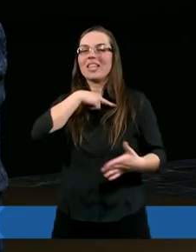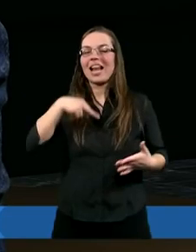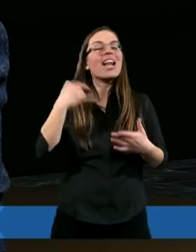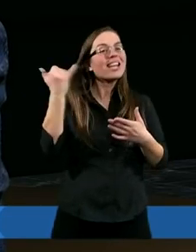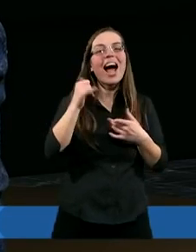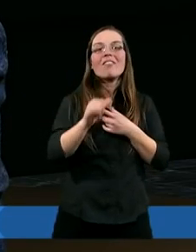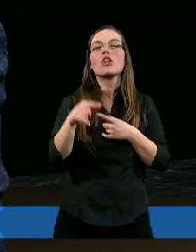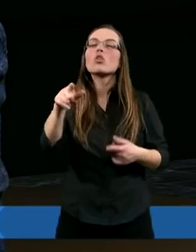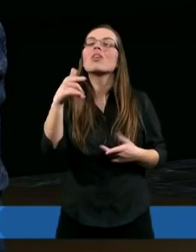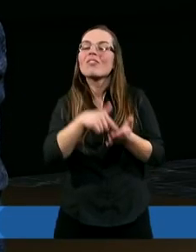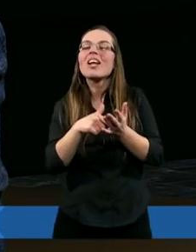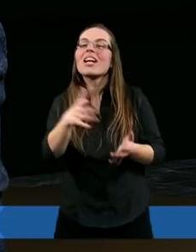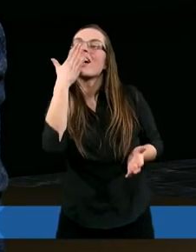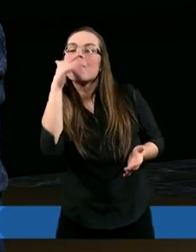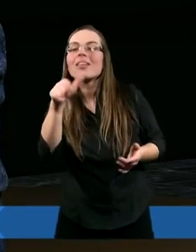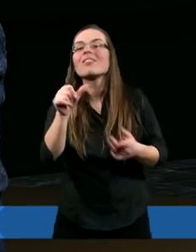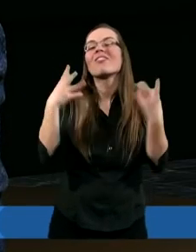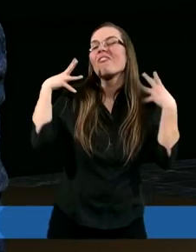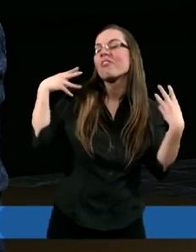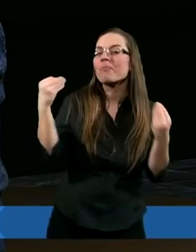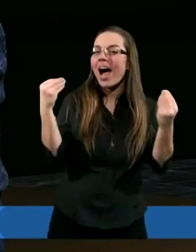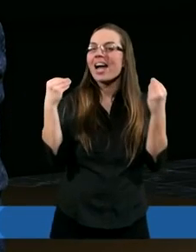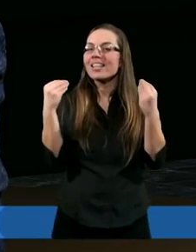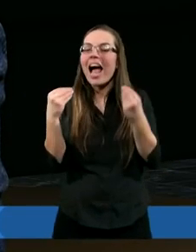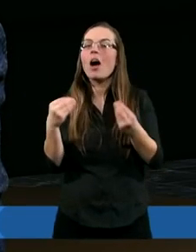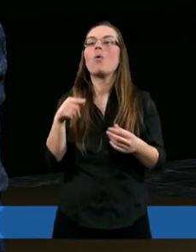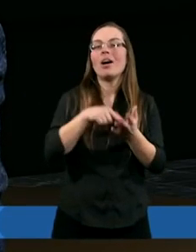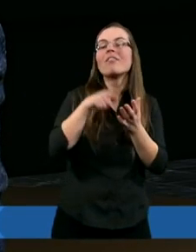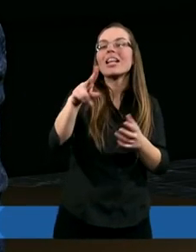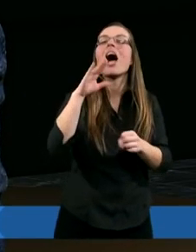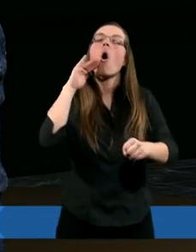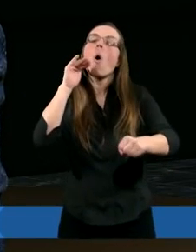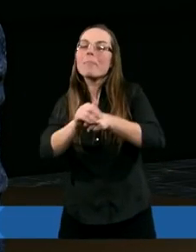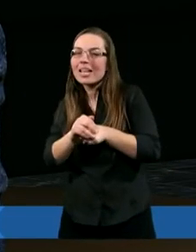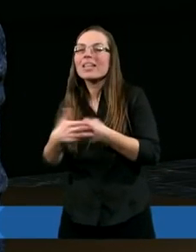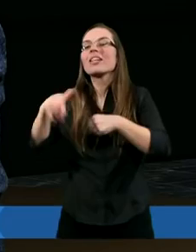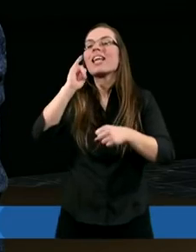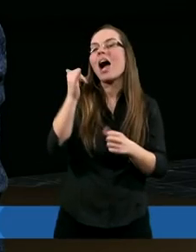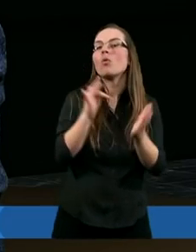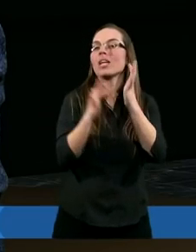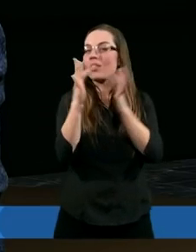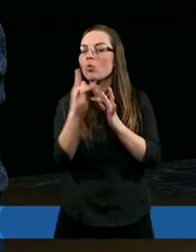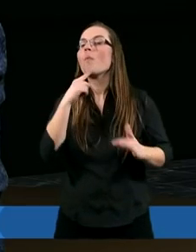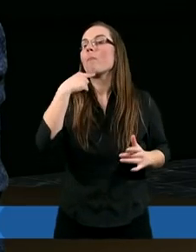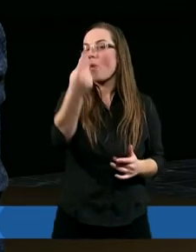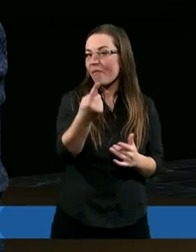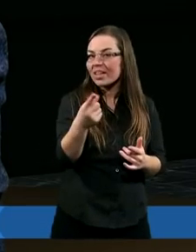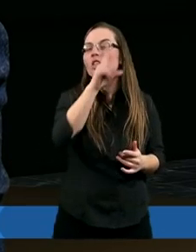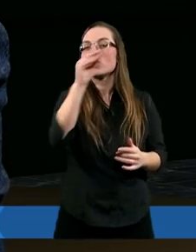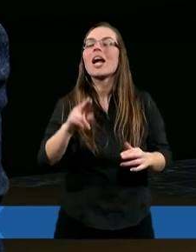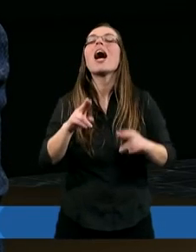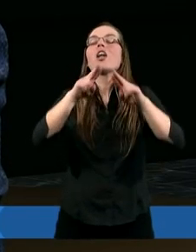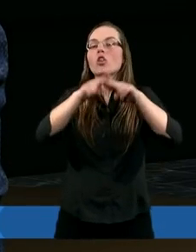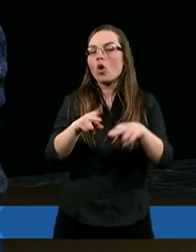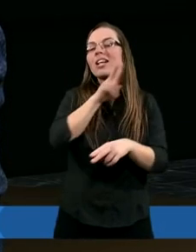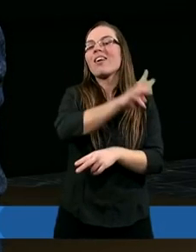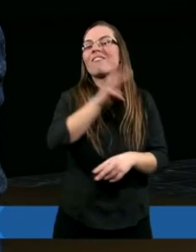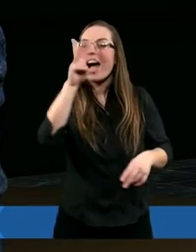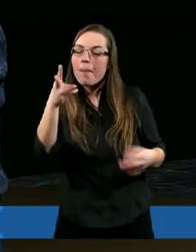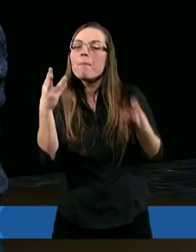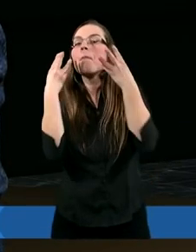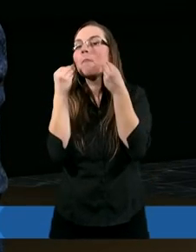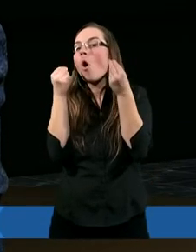jest chyba ta wspaniała konsekwencja tej obietnicy, jaką Jezus powiedział, że zostawię z wami